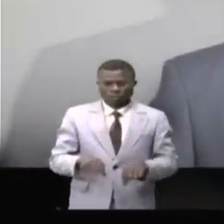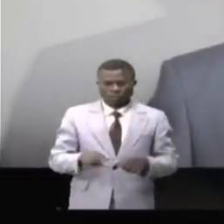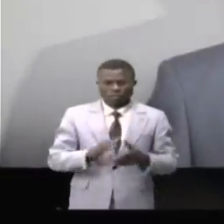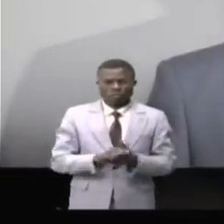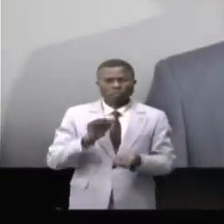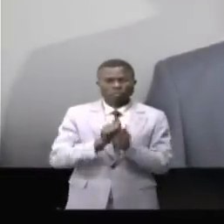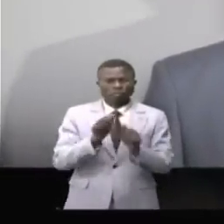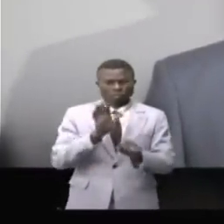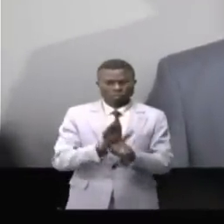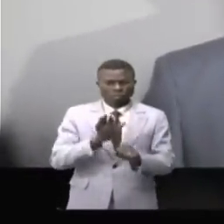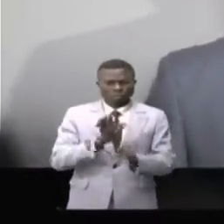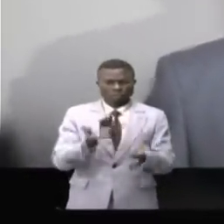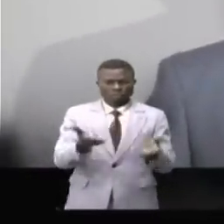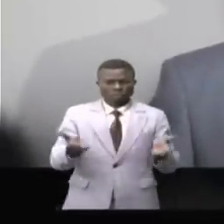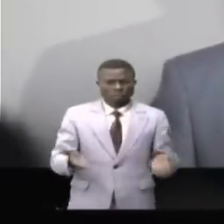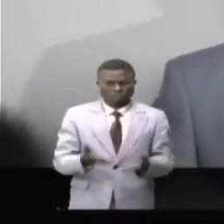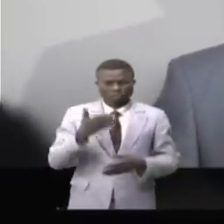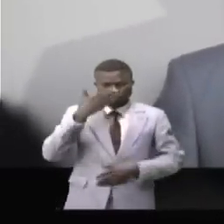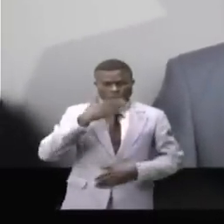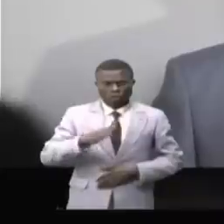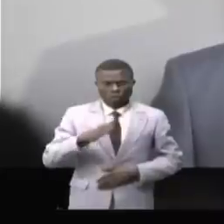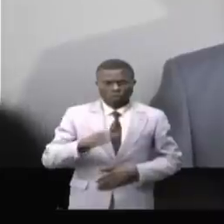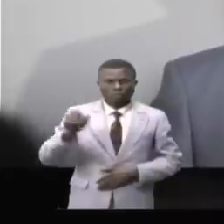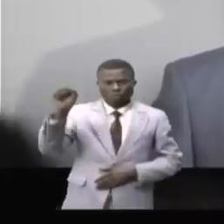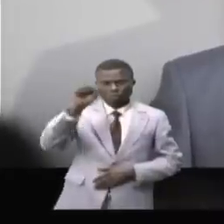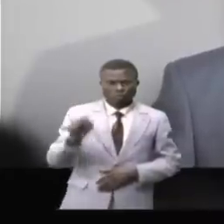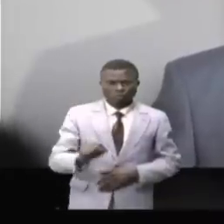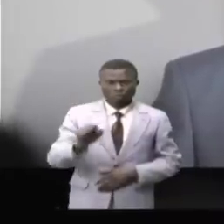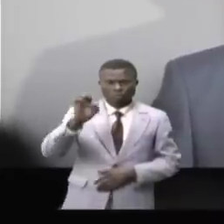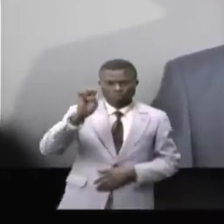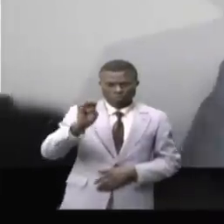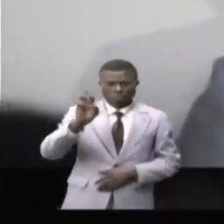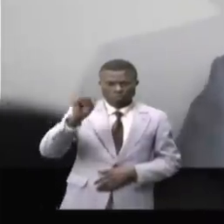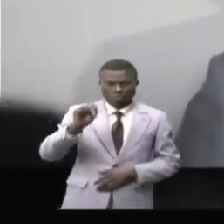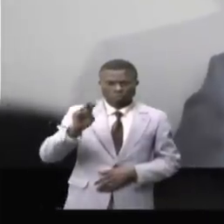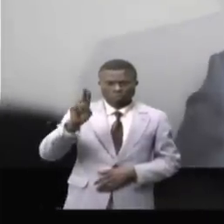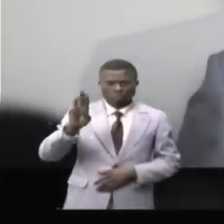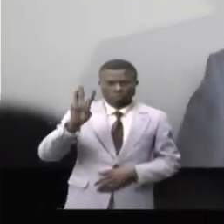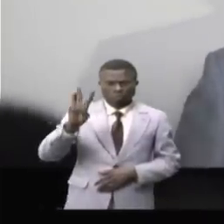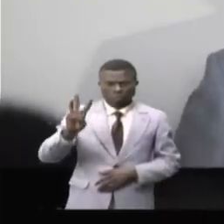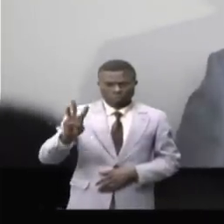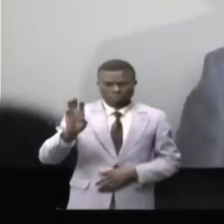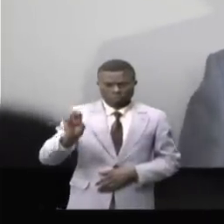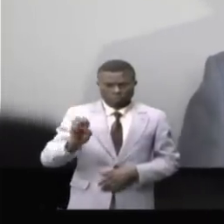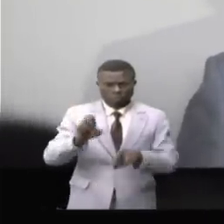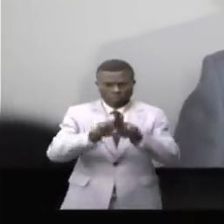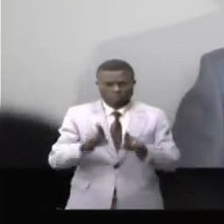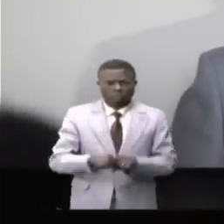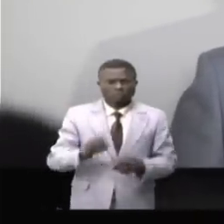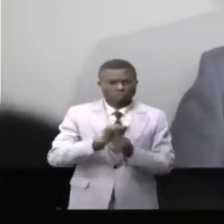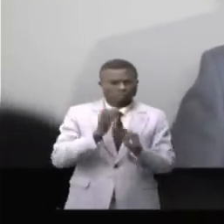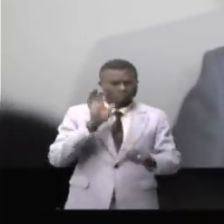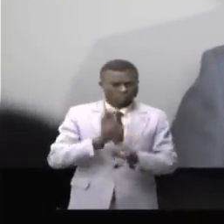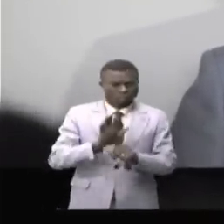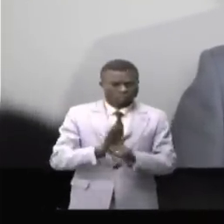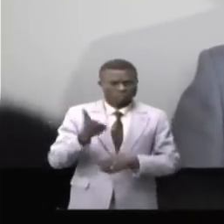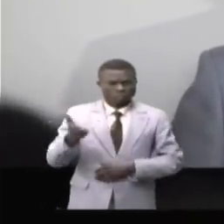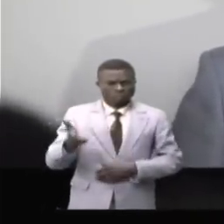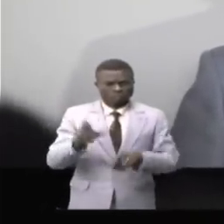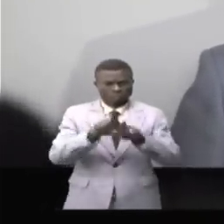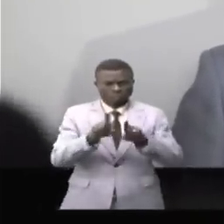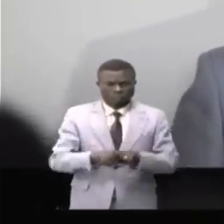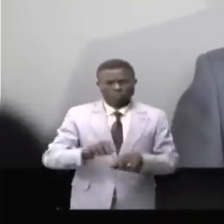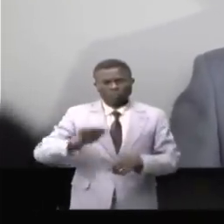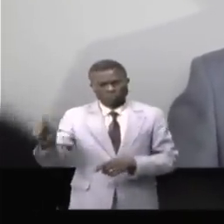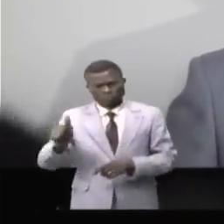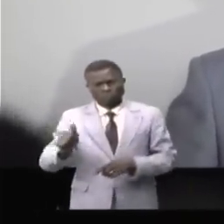des problèmes à régler ici. L'hôpital Saint-Doué, qui est un grand hôpital, mais d'autres structures de soins aussi qui doivent être